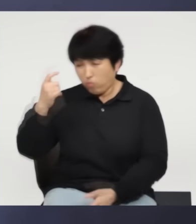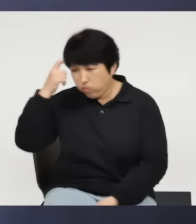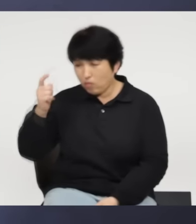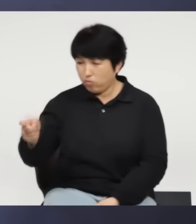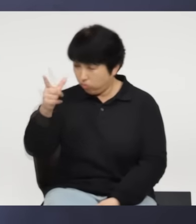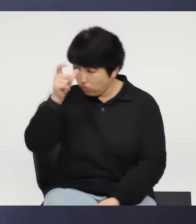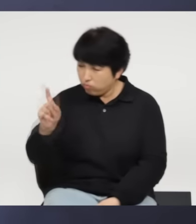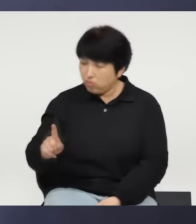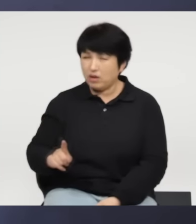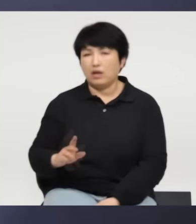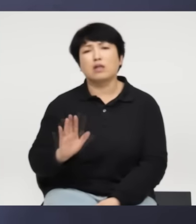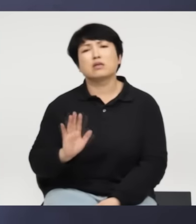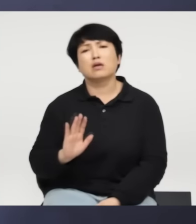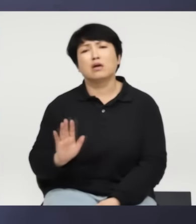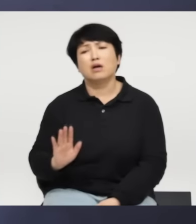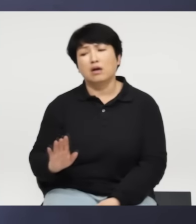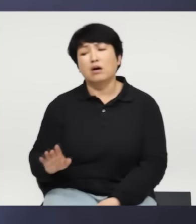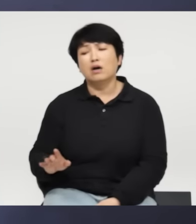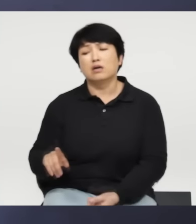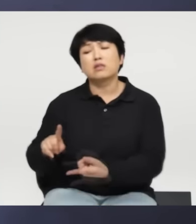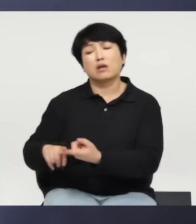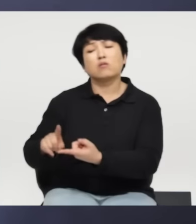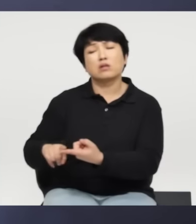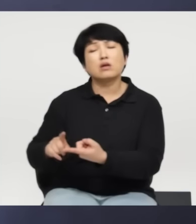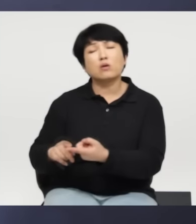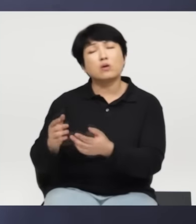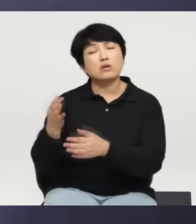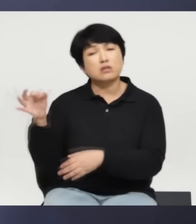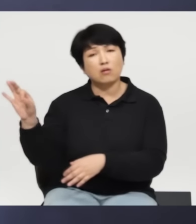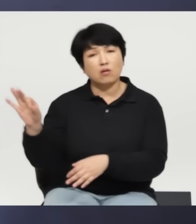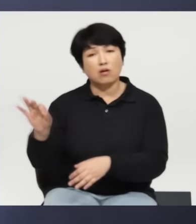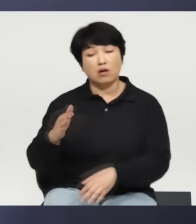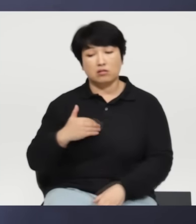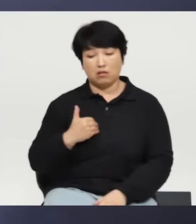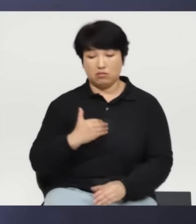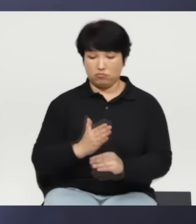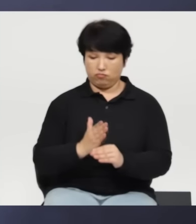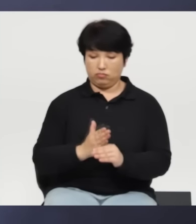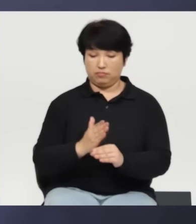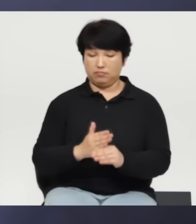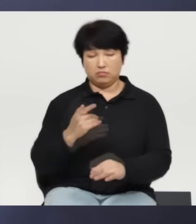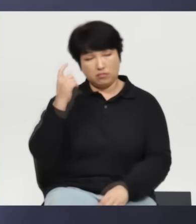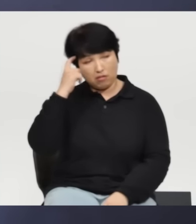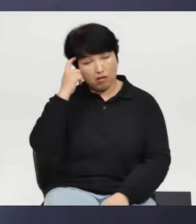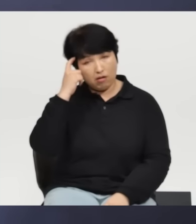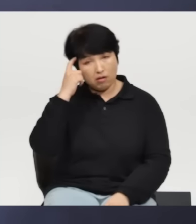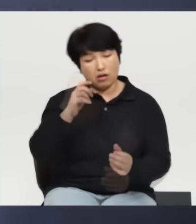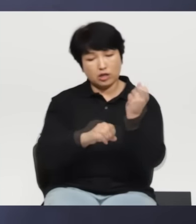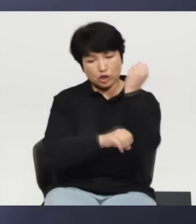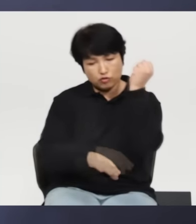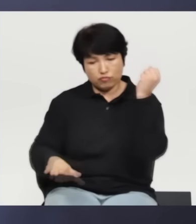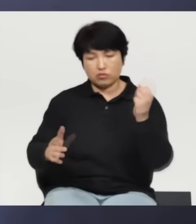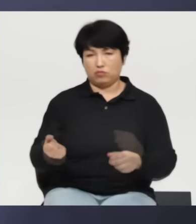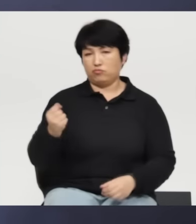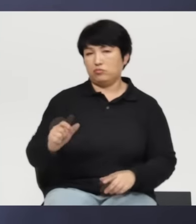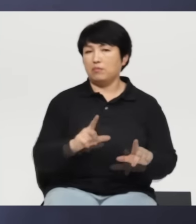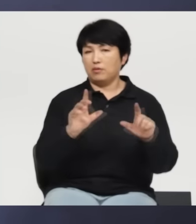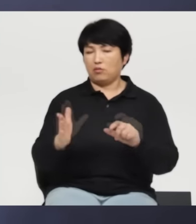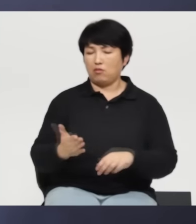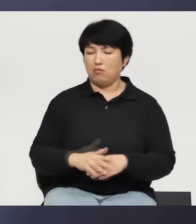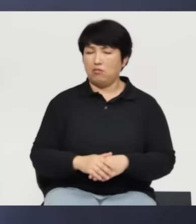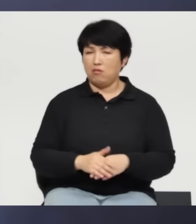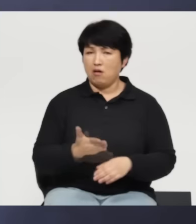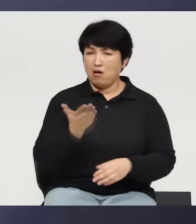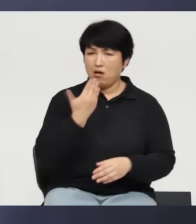네가 문제다. 이렇게 하지 마라 이 얘기예요. 자기 인생을 그냥 주관 있게 살면 돼요. 하는 밥에 그냥 밥에